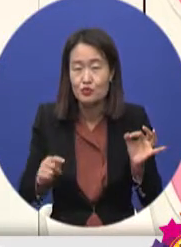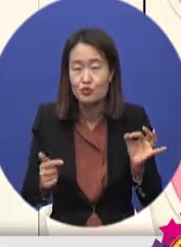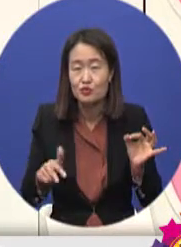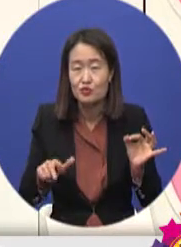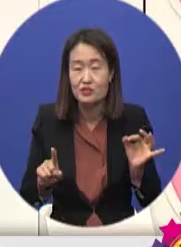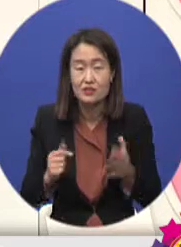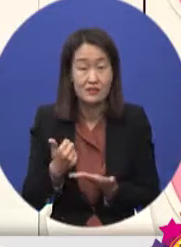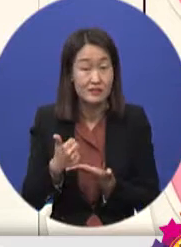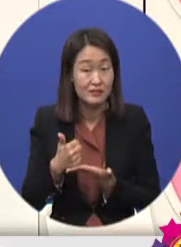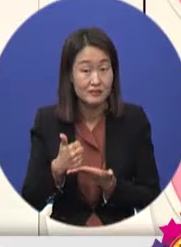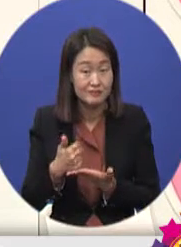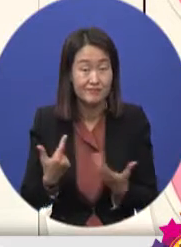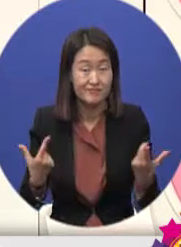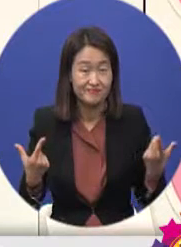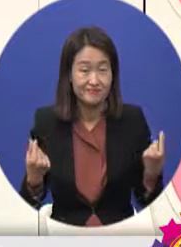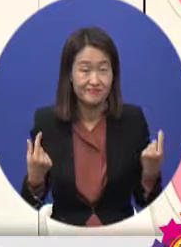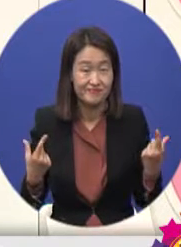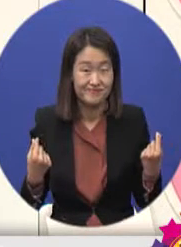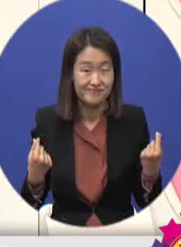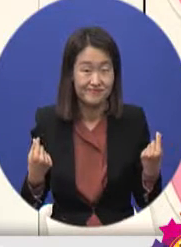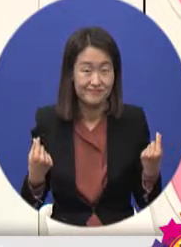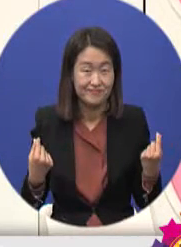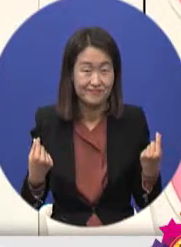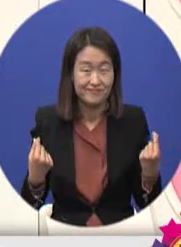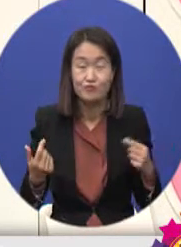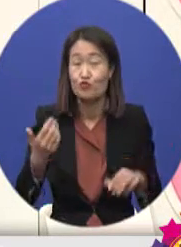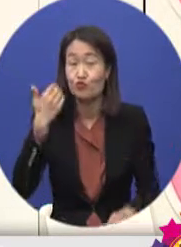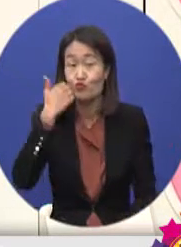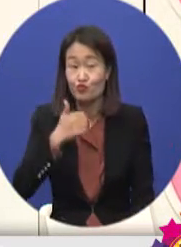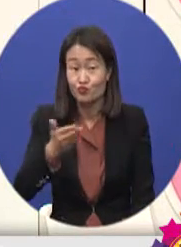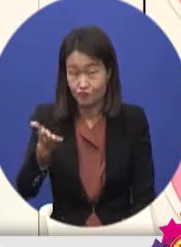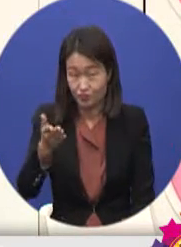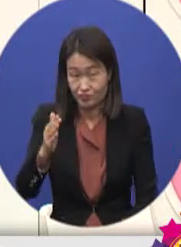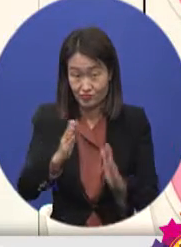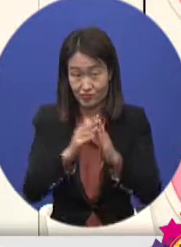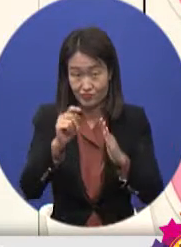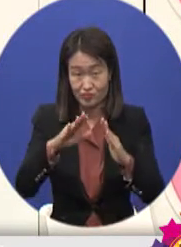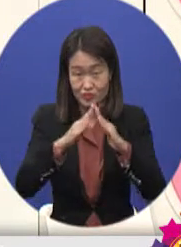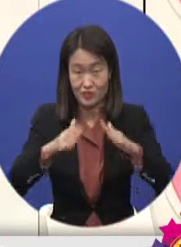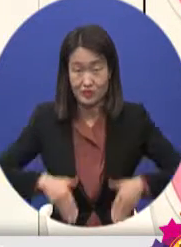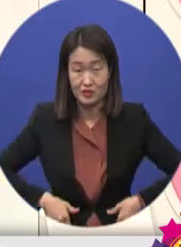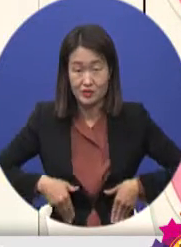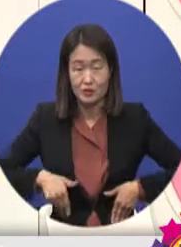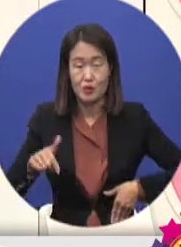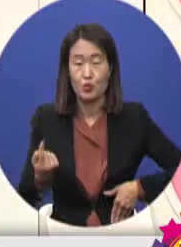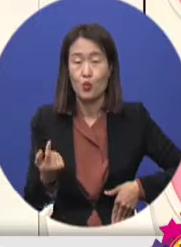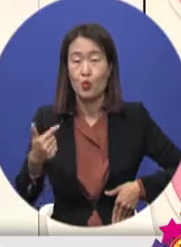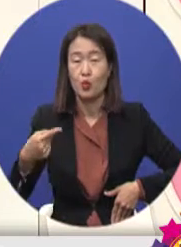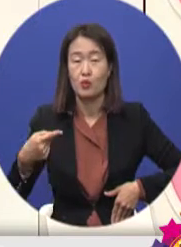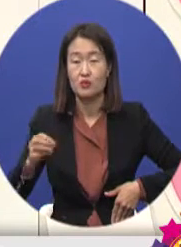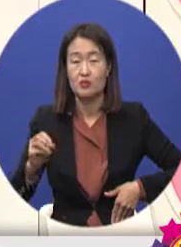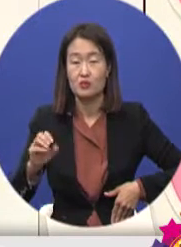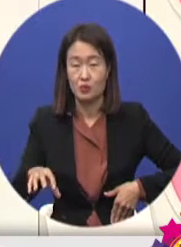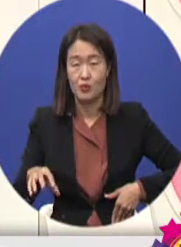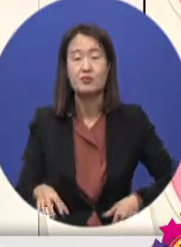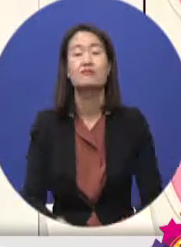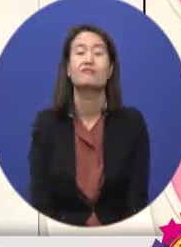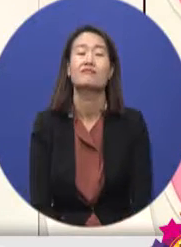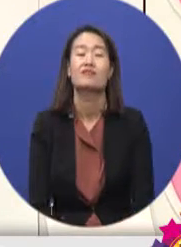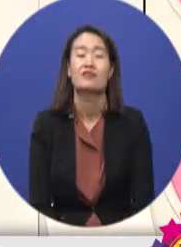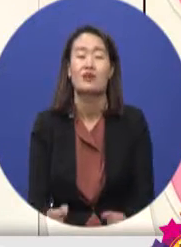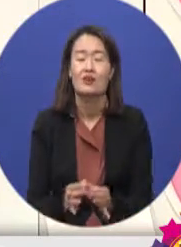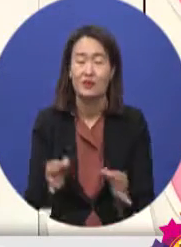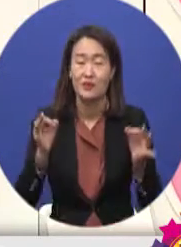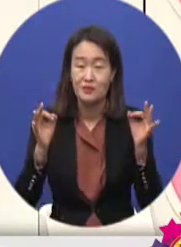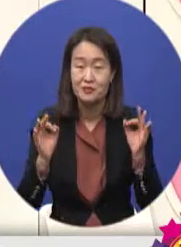김순자님? 네. 네, 어디서 오셨어요? 예, 전남 공홍인데요. 아이고